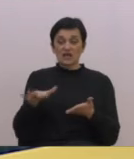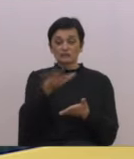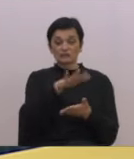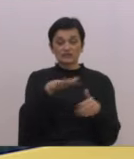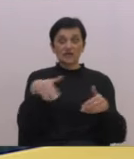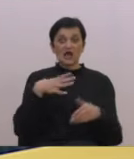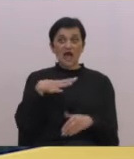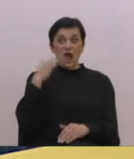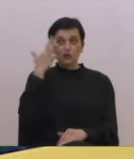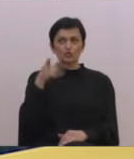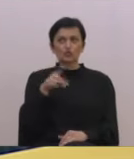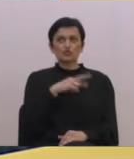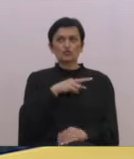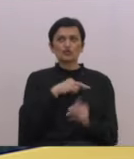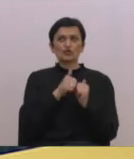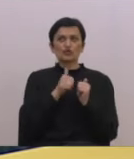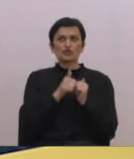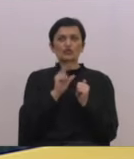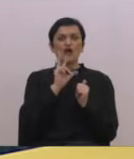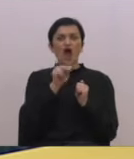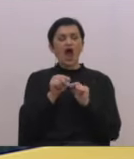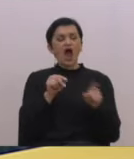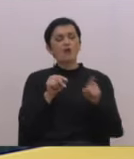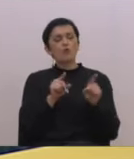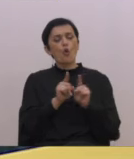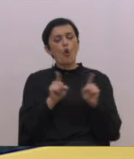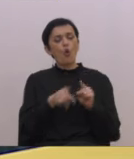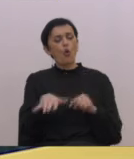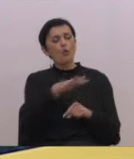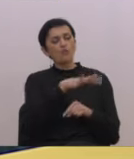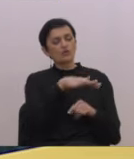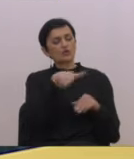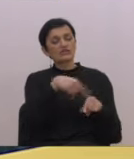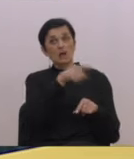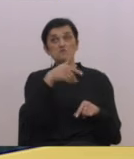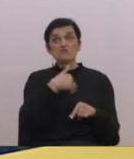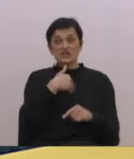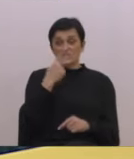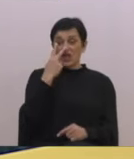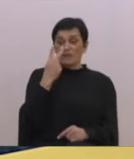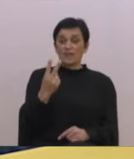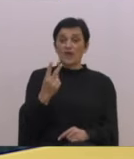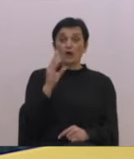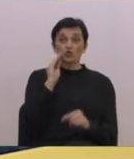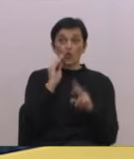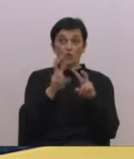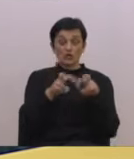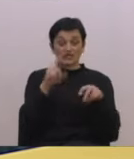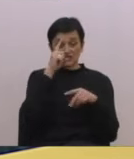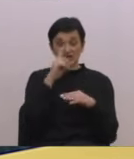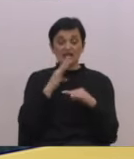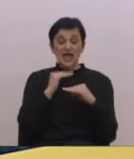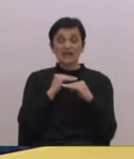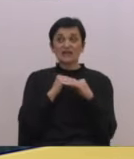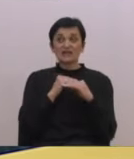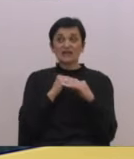ქართულოცებას უყვარს ხოლმე ხშირად აპელირება რომ ოპოზიციის მხარე არის ცარიელი, უბრალოდ ახლა მინდა ნახოთ, როდესაც განიხილება გენდერული